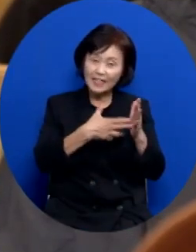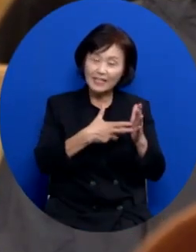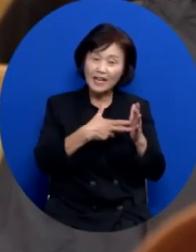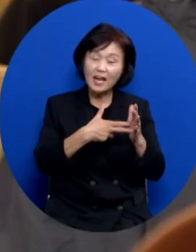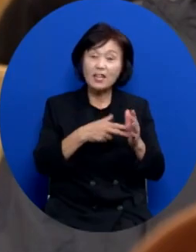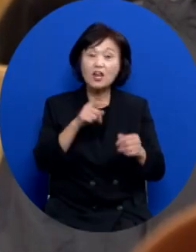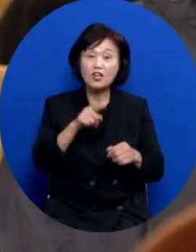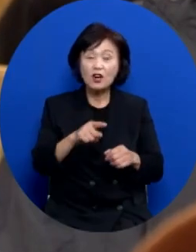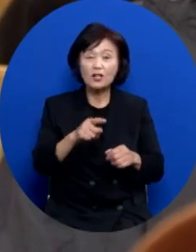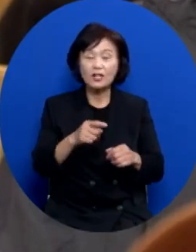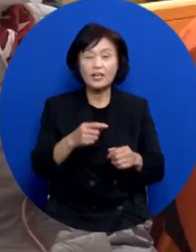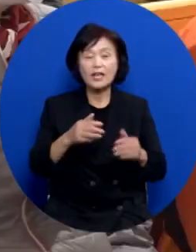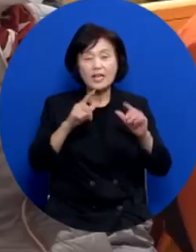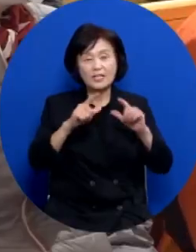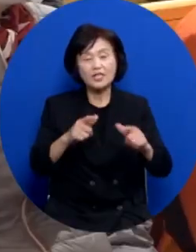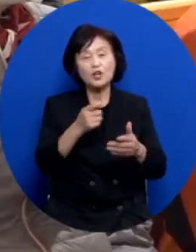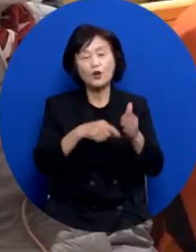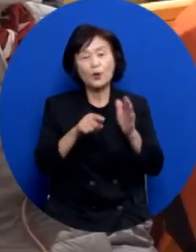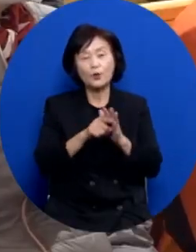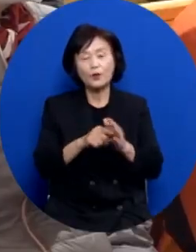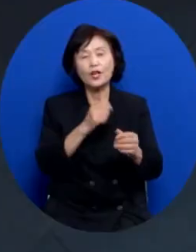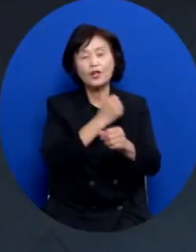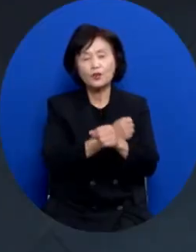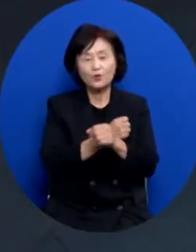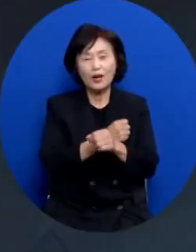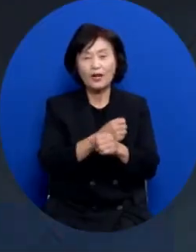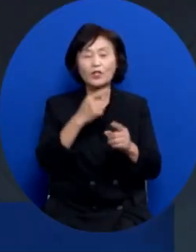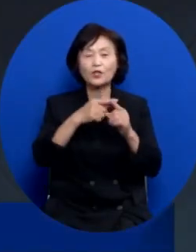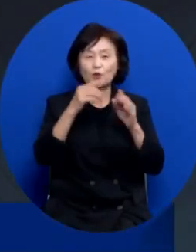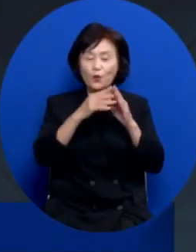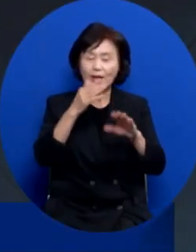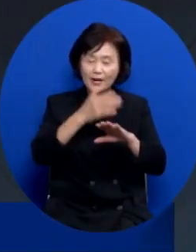헌신하는 영안교회에 감사를 전했습니다.